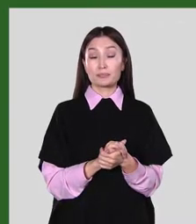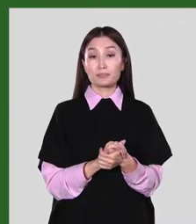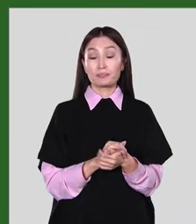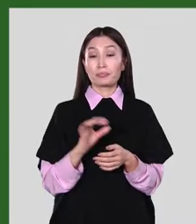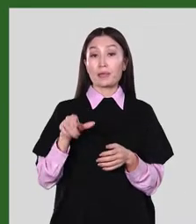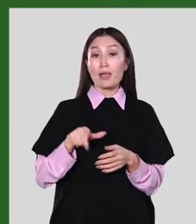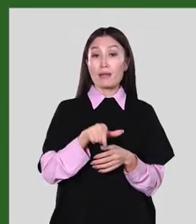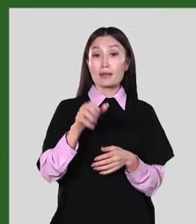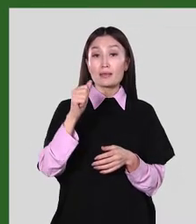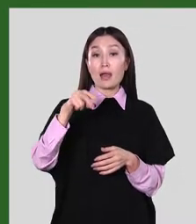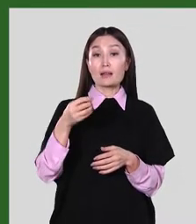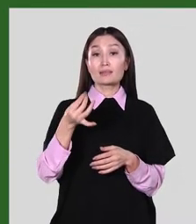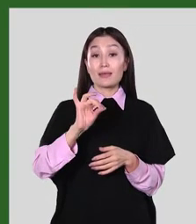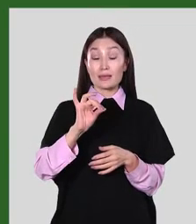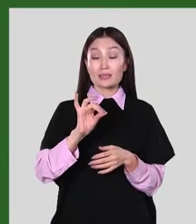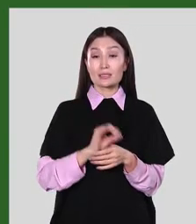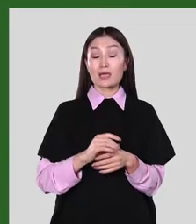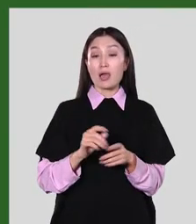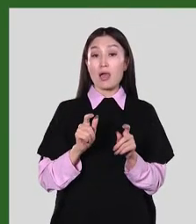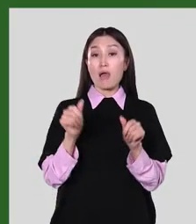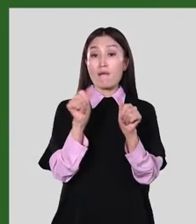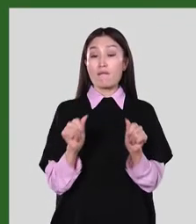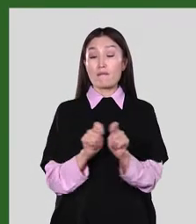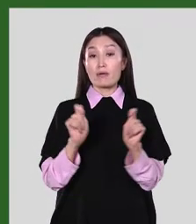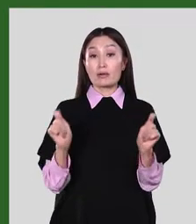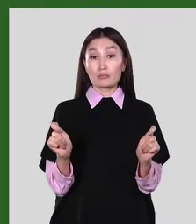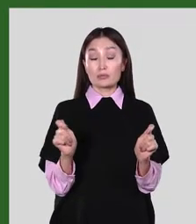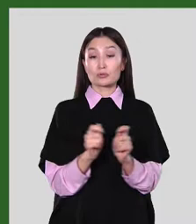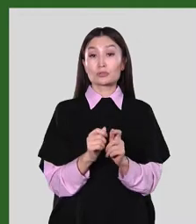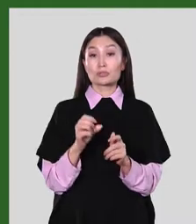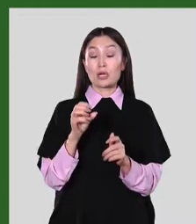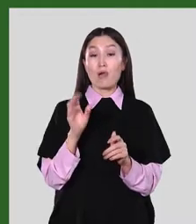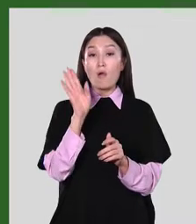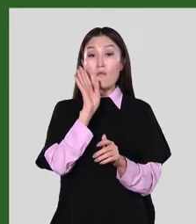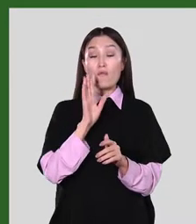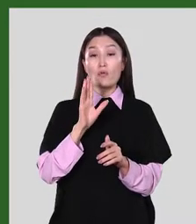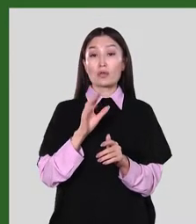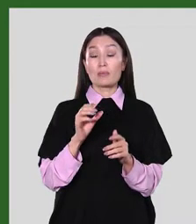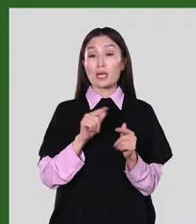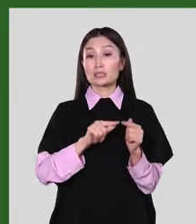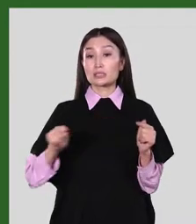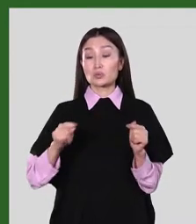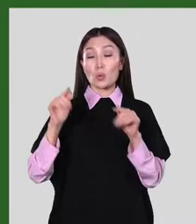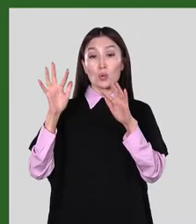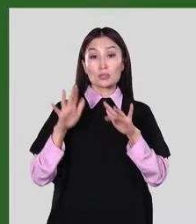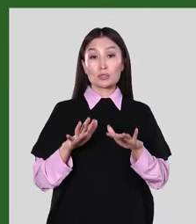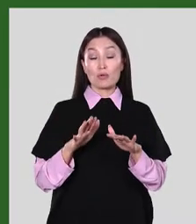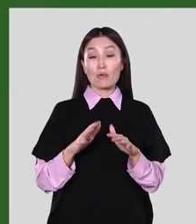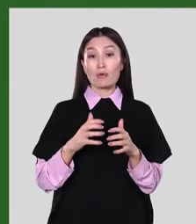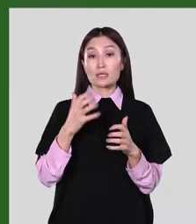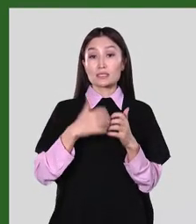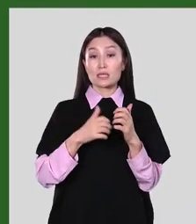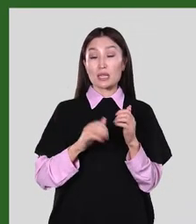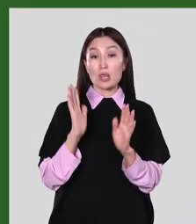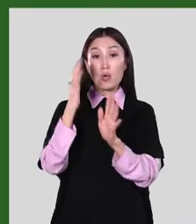реки алтайского типа питается преимущественно талыми водами сезонных снегов среднегорье